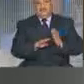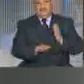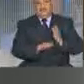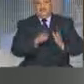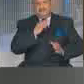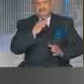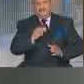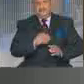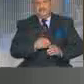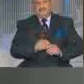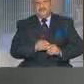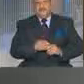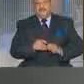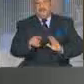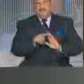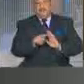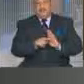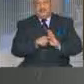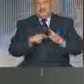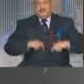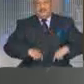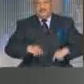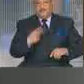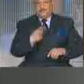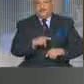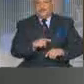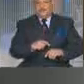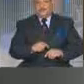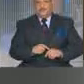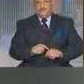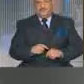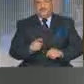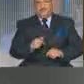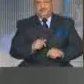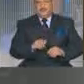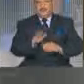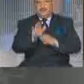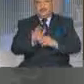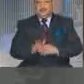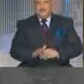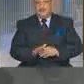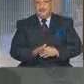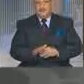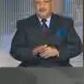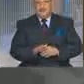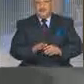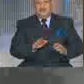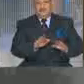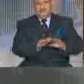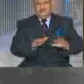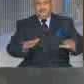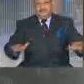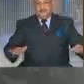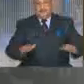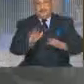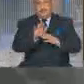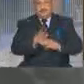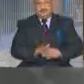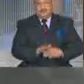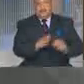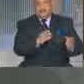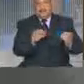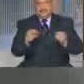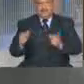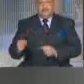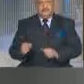الجهود وكل واحد بفكرته وكل واحد بالمقترح متاعه، ونساهم مع بعضنا ونكون فما مساهمة